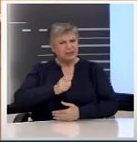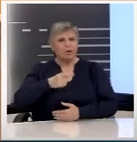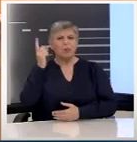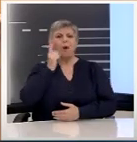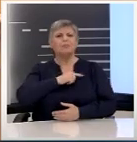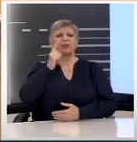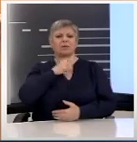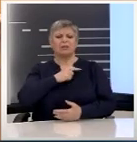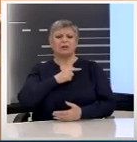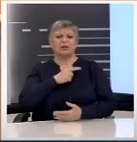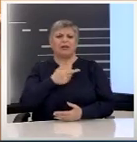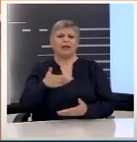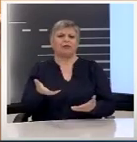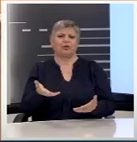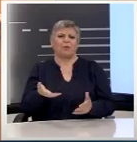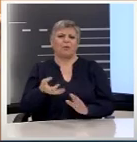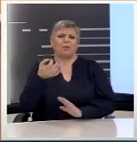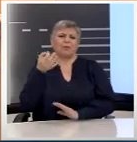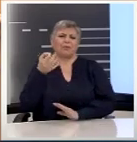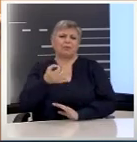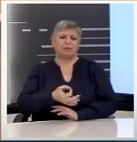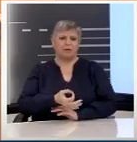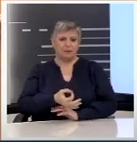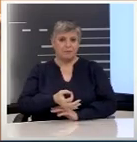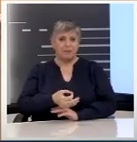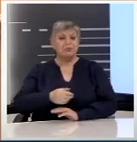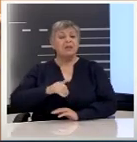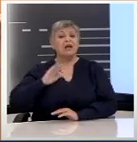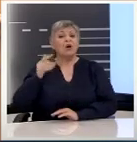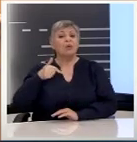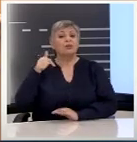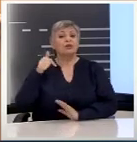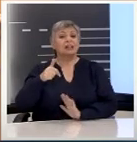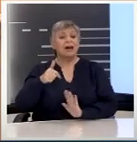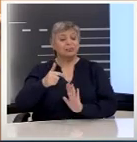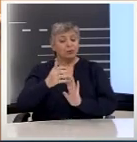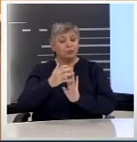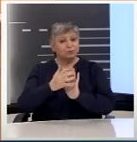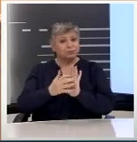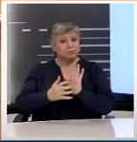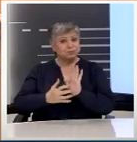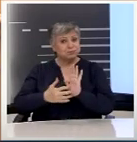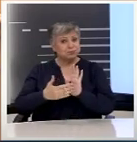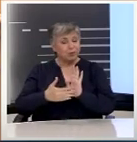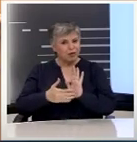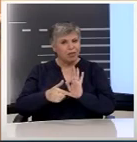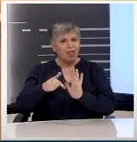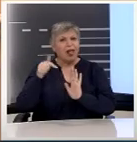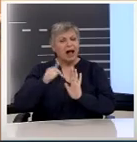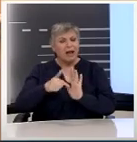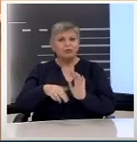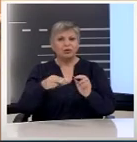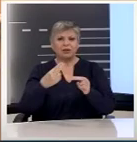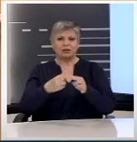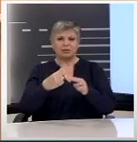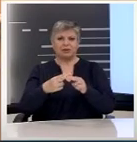πόρισμα όμως, κυρίες και κύριοι βουλευτές, έχει κομβική σημασία για την παρούσα συζήτηση και για το αίτημα το οποίο